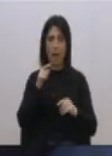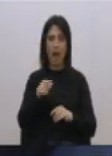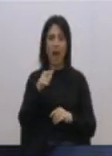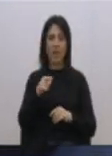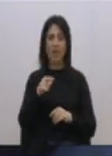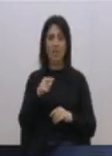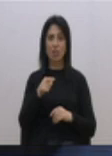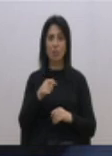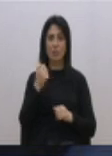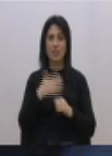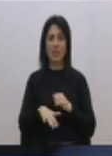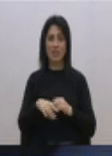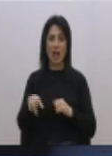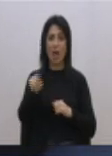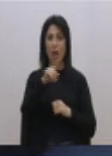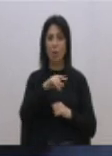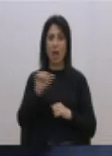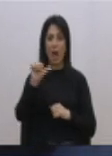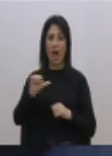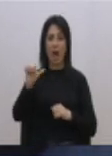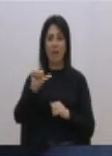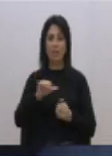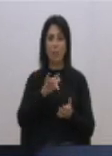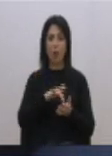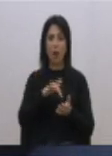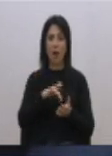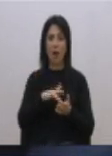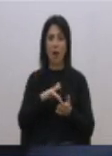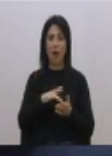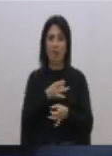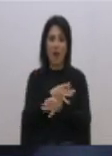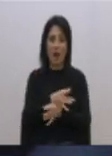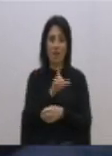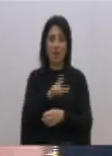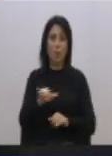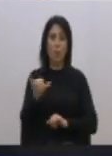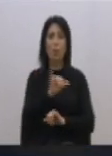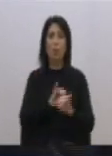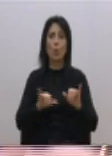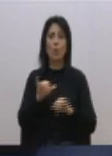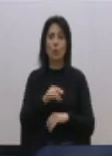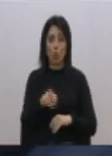ათასობით ცენტრალური აზიის მოქალაქე, ღატაკი ადამიანები, რომელთათვისაც